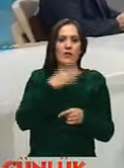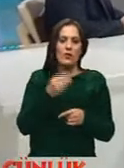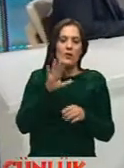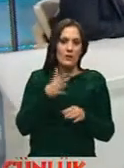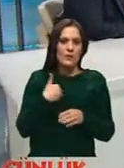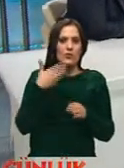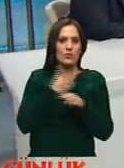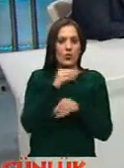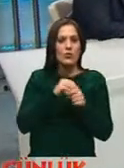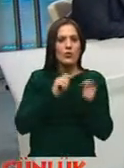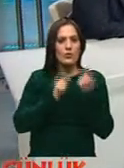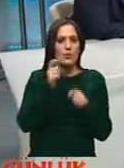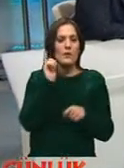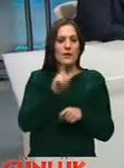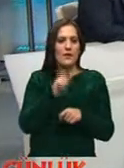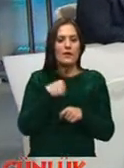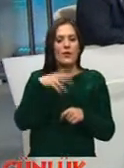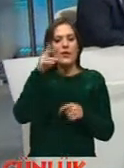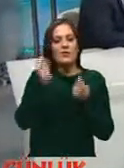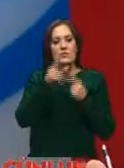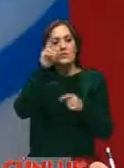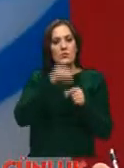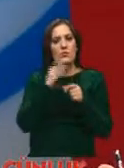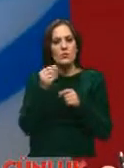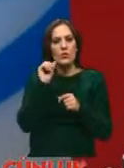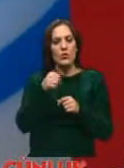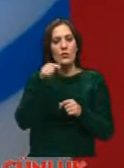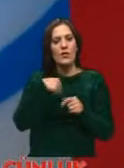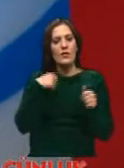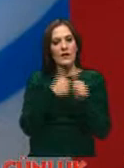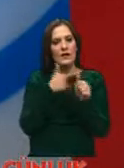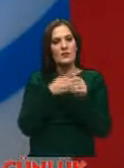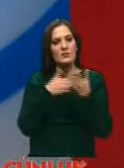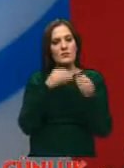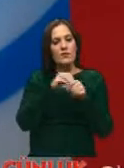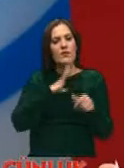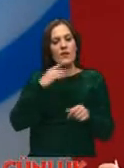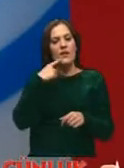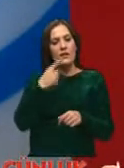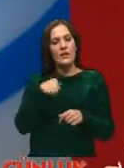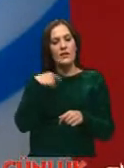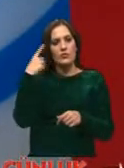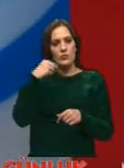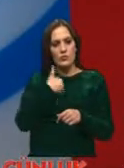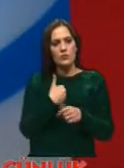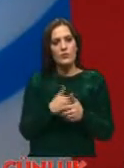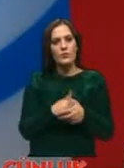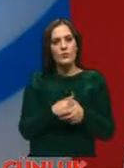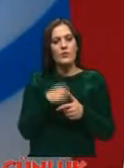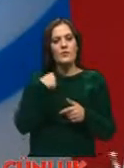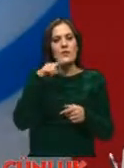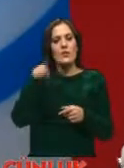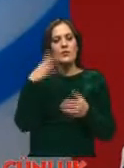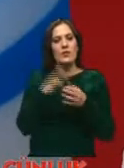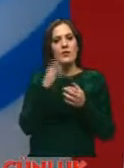olabilir. Doğru kullanmak gerekir. Bunun tabii psikolojisi de çok önemli değil mi? Öyle danışmanlarınız da vardır diye. Yani biz aslında oyunla